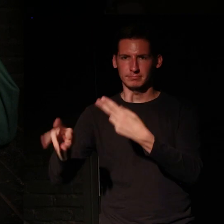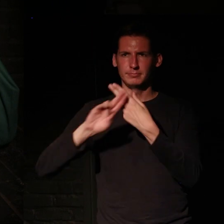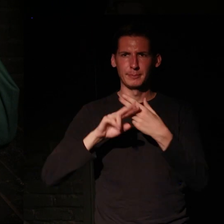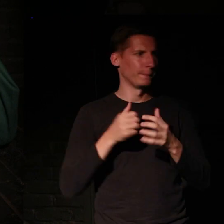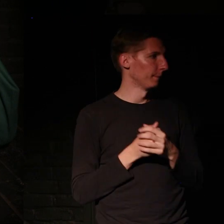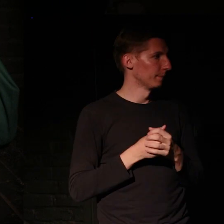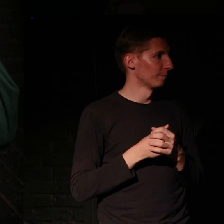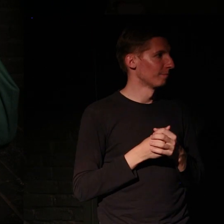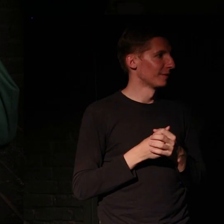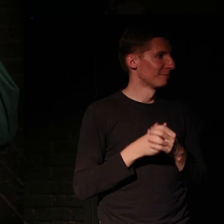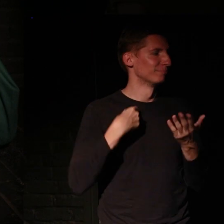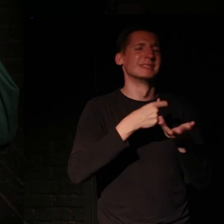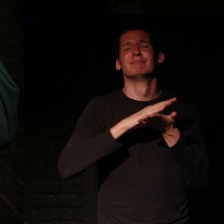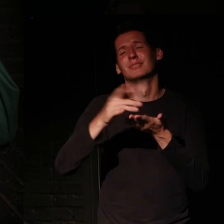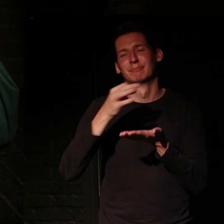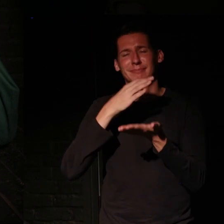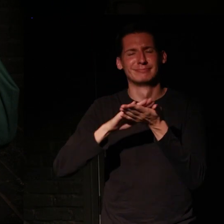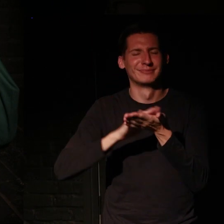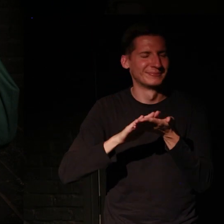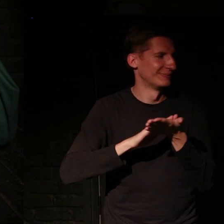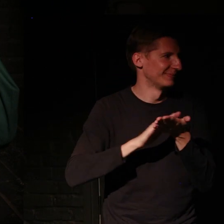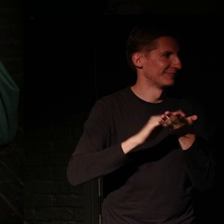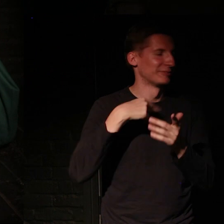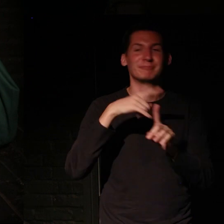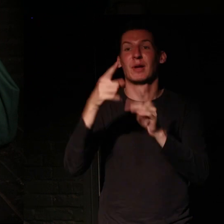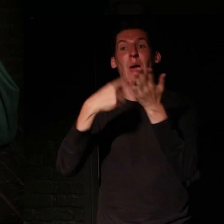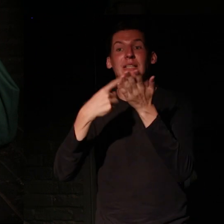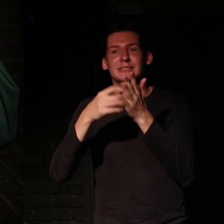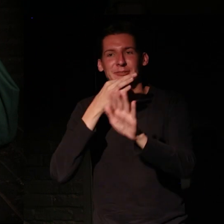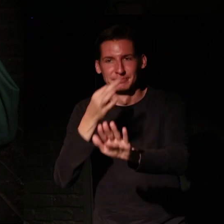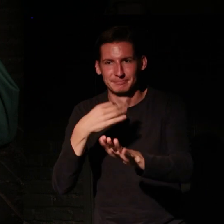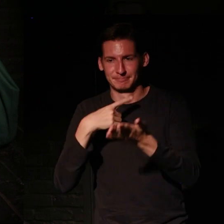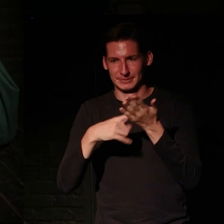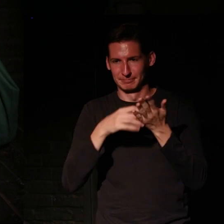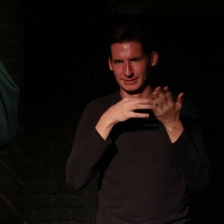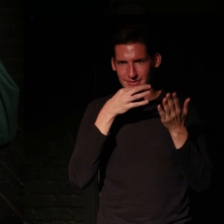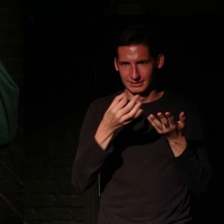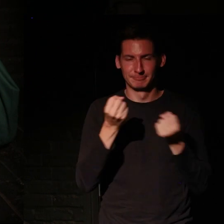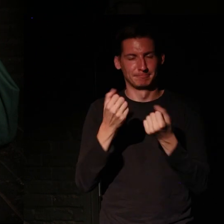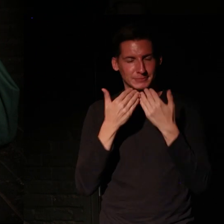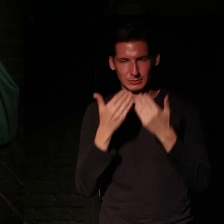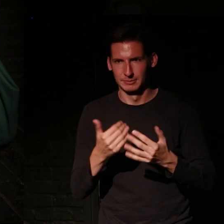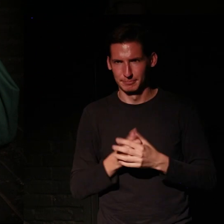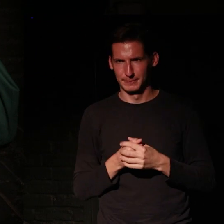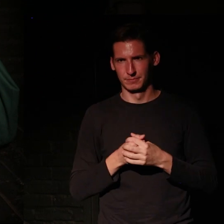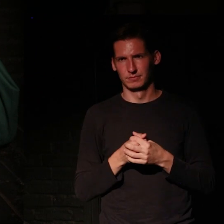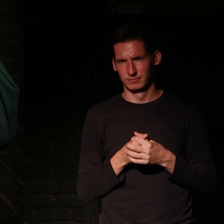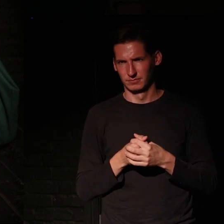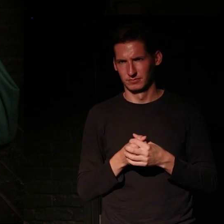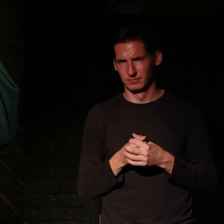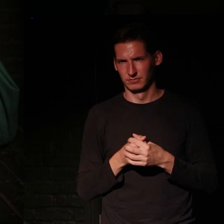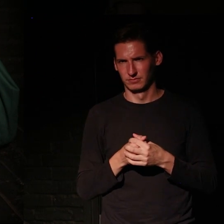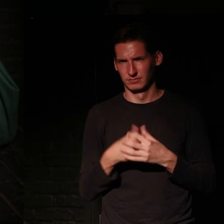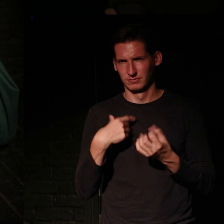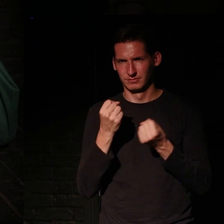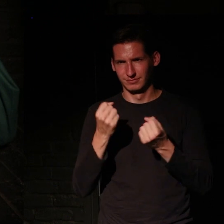Drodzy Państwo, przepraszam, to w takim razie ostatnie pytanie, dobrze? Dobrze. Ja przede wszystkim chciałem